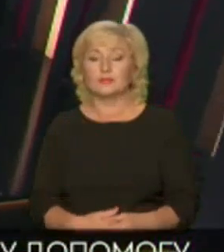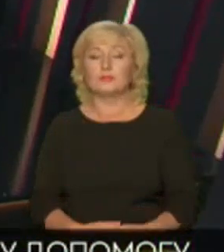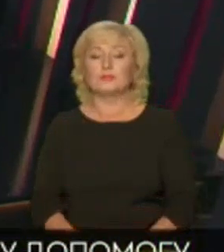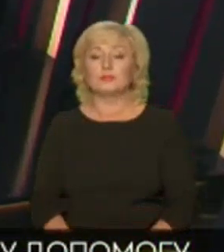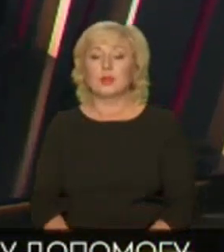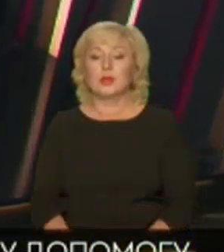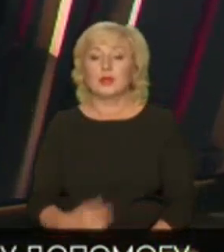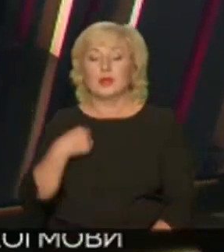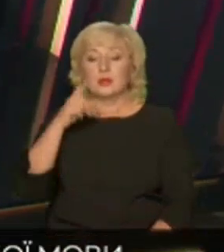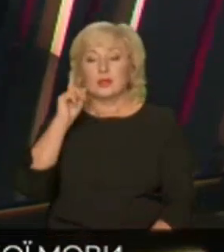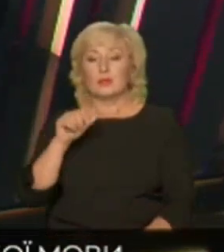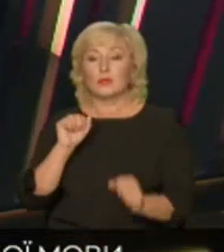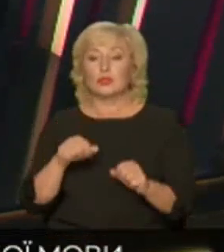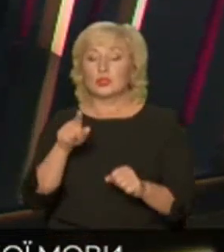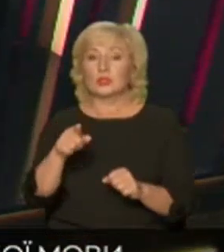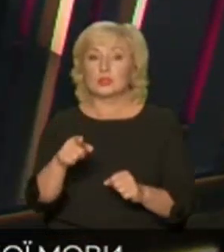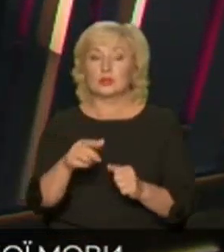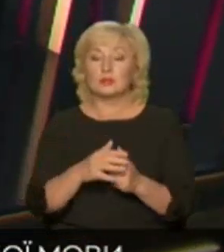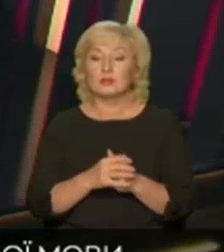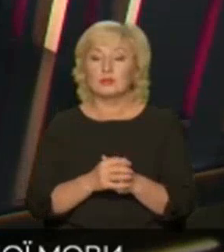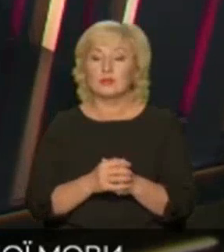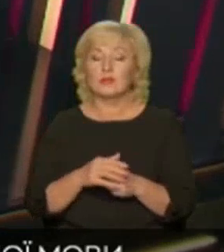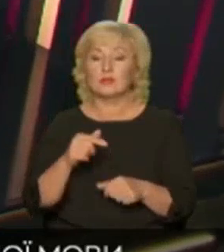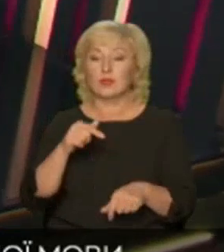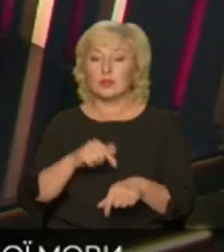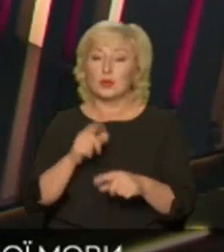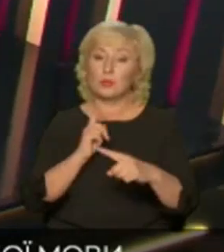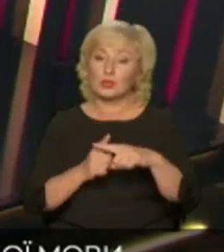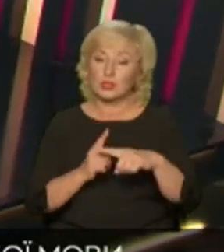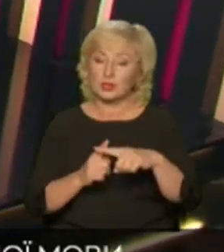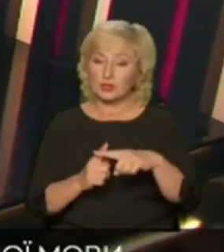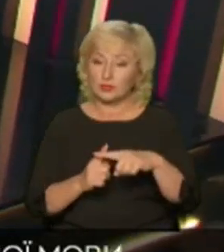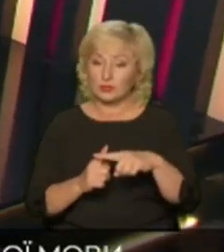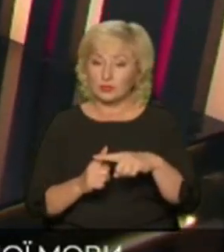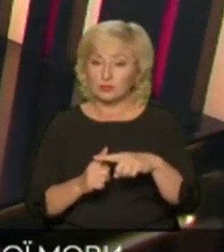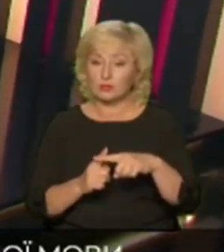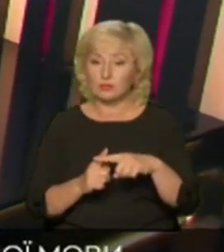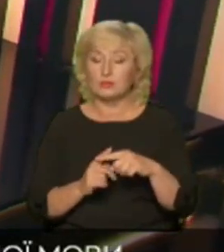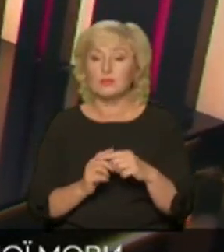я знаю, що може вона на це відреагує позитивно, хоча